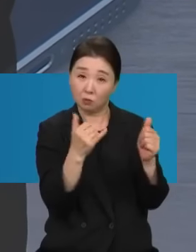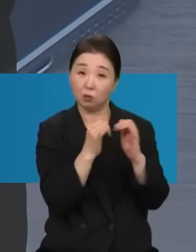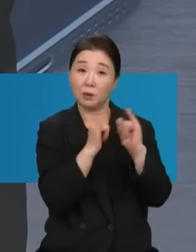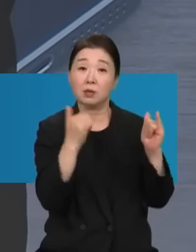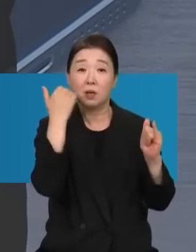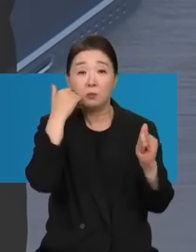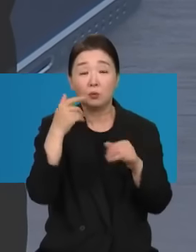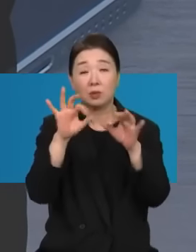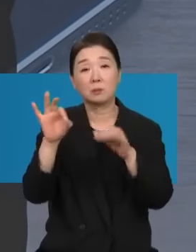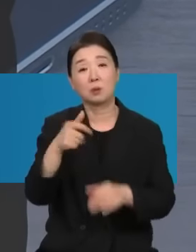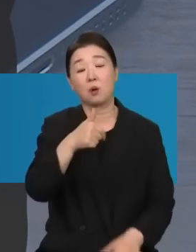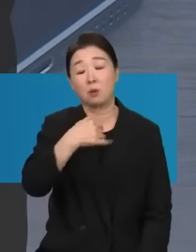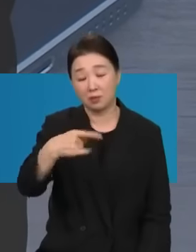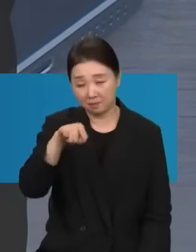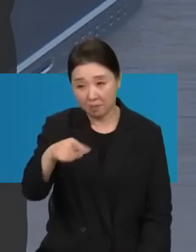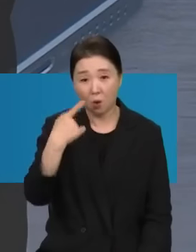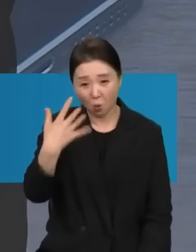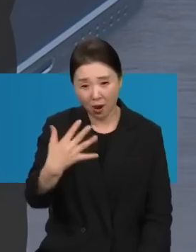사람이 김건희